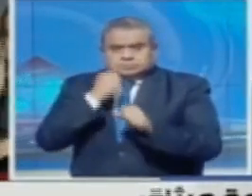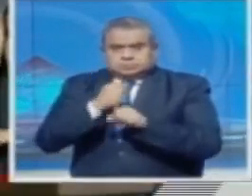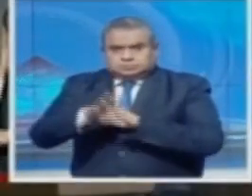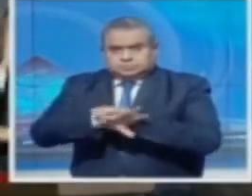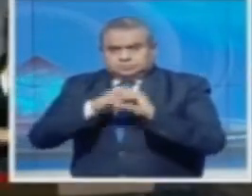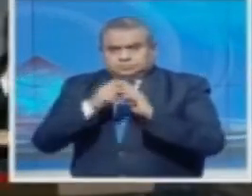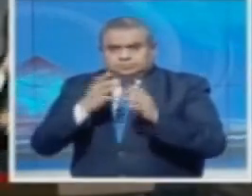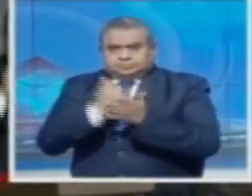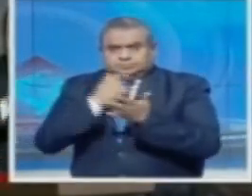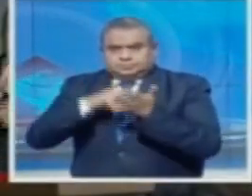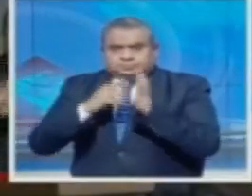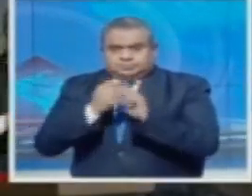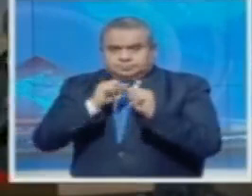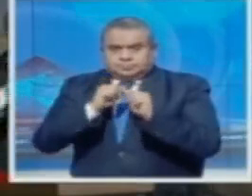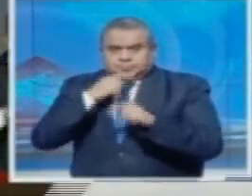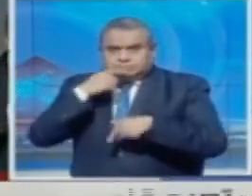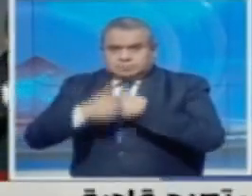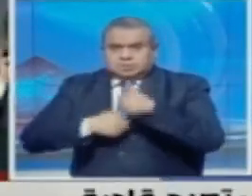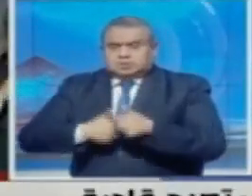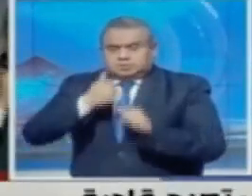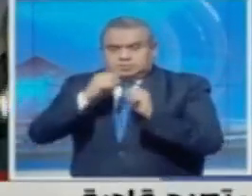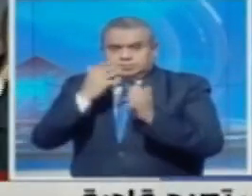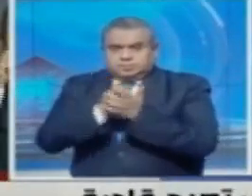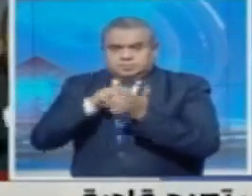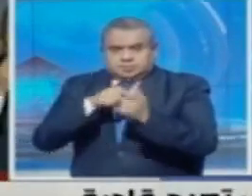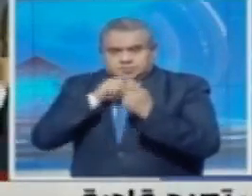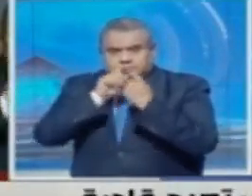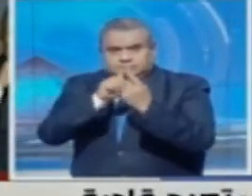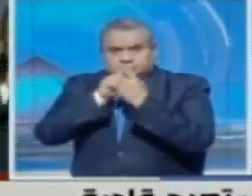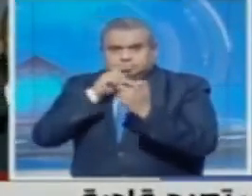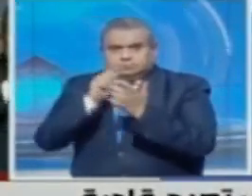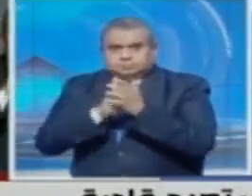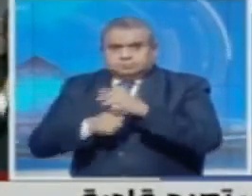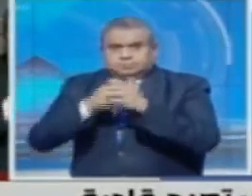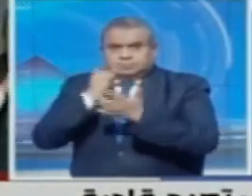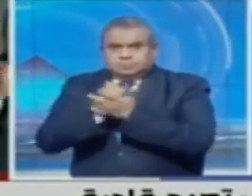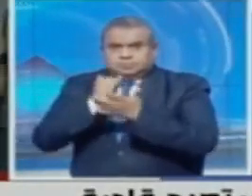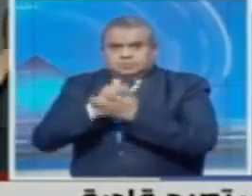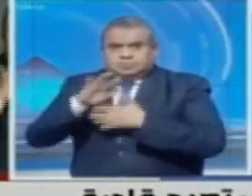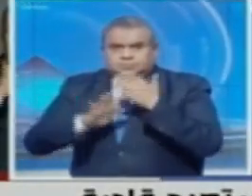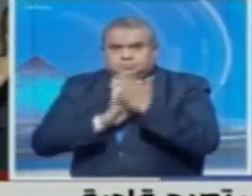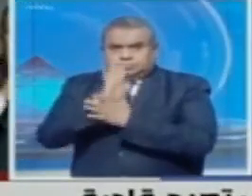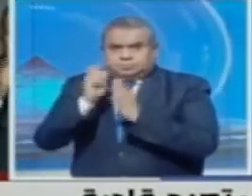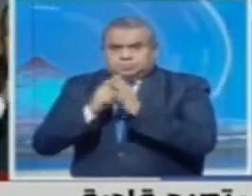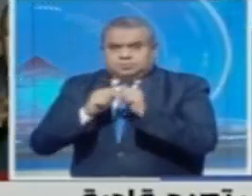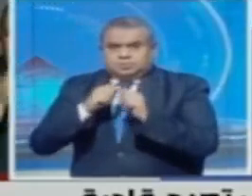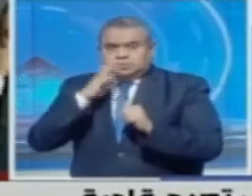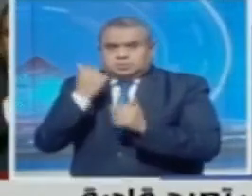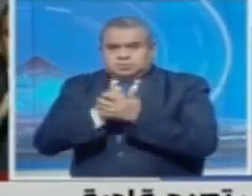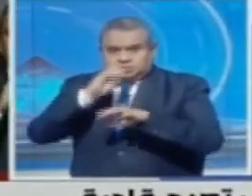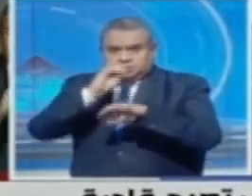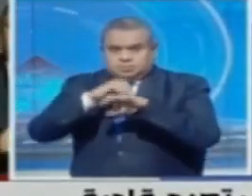أمام الأزمات بما يمكننا من مواجهة التحديات تغير المناخ التي لم تكن طبعا لم